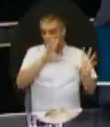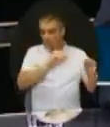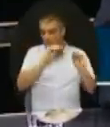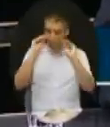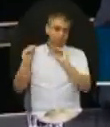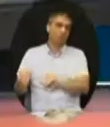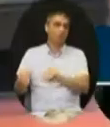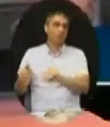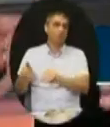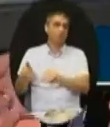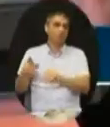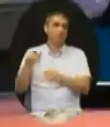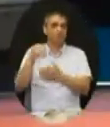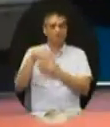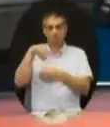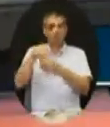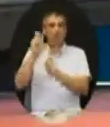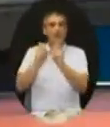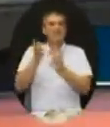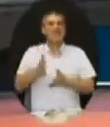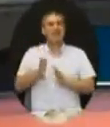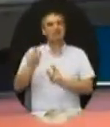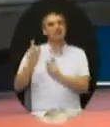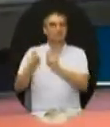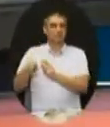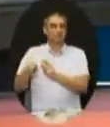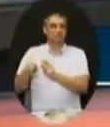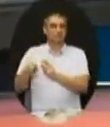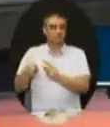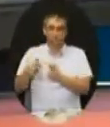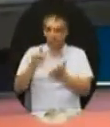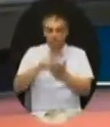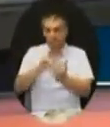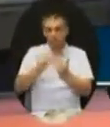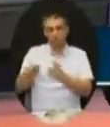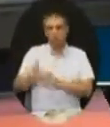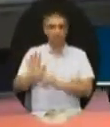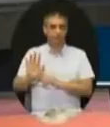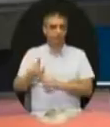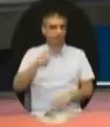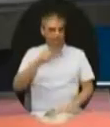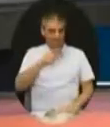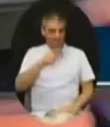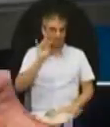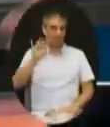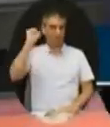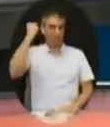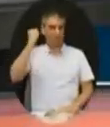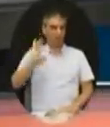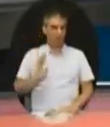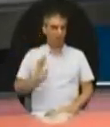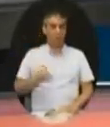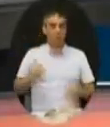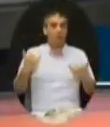אותם ושמו אותם בין הנייטיבס. אוקיי, לא... מקומם לא שם. זאת האנטי-ציונות.